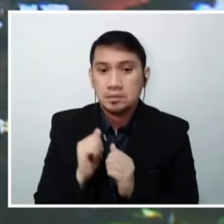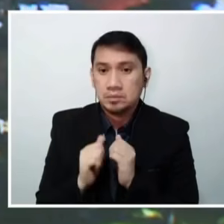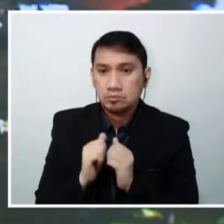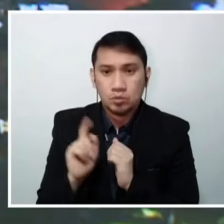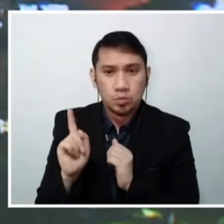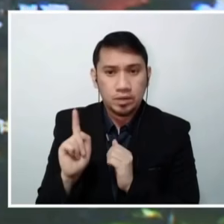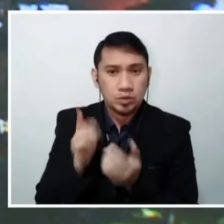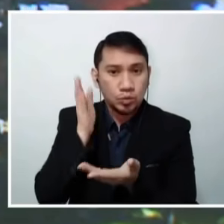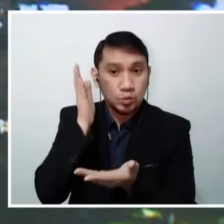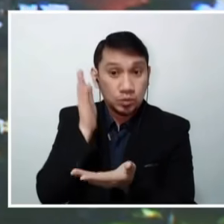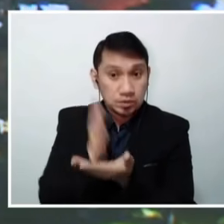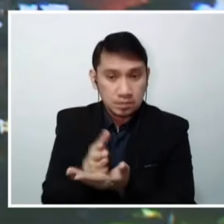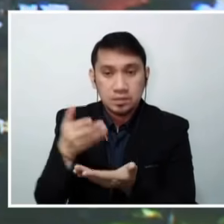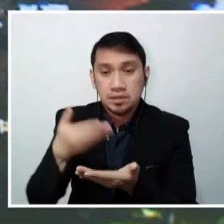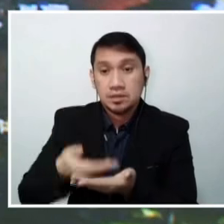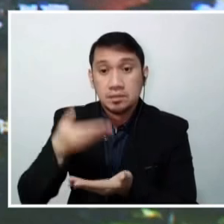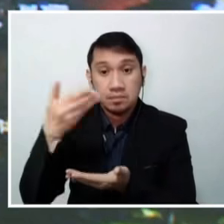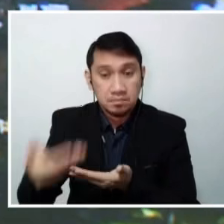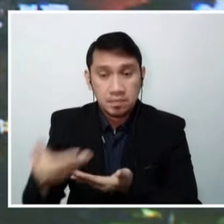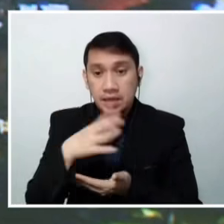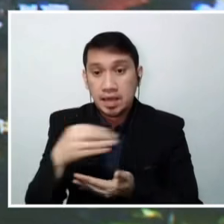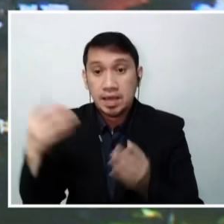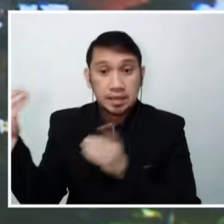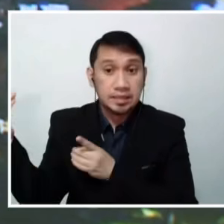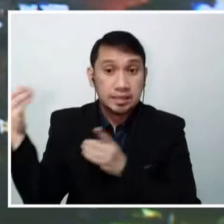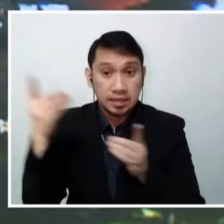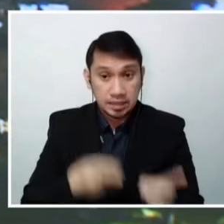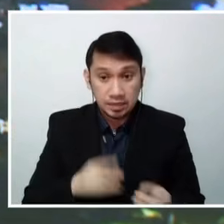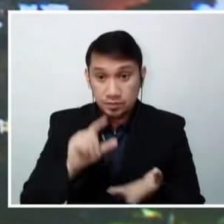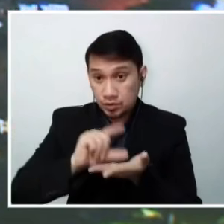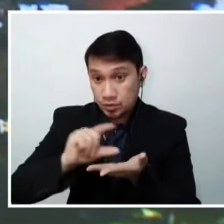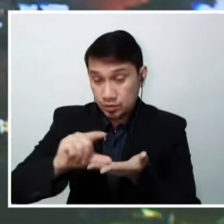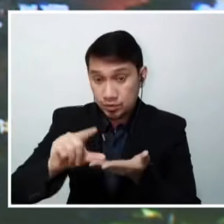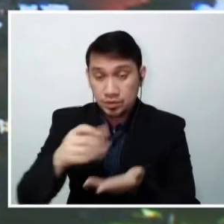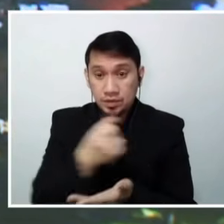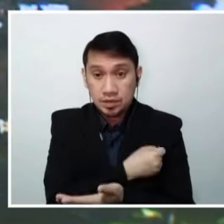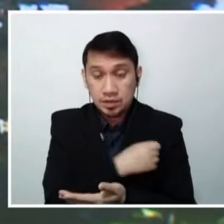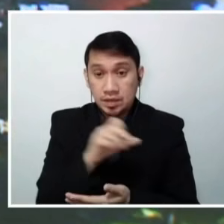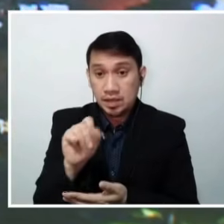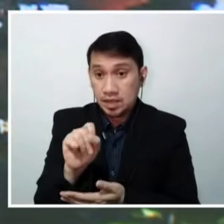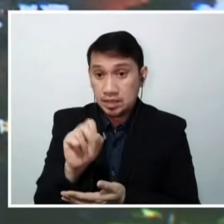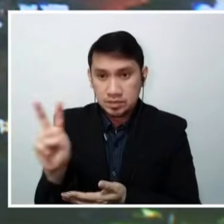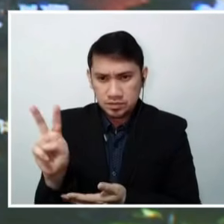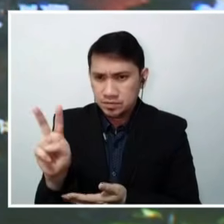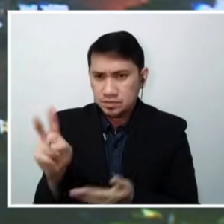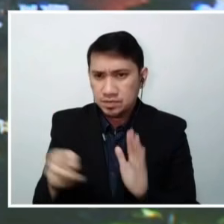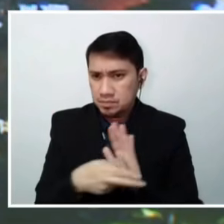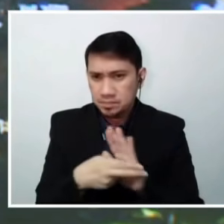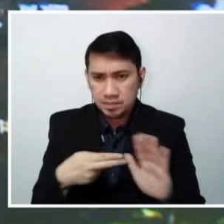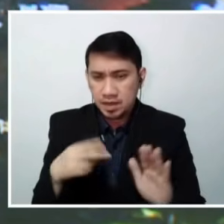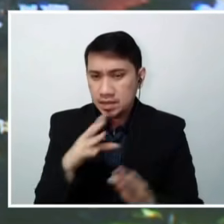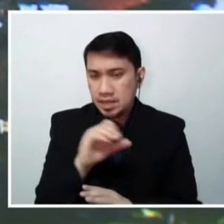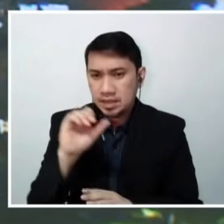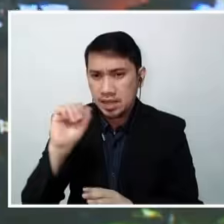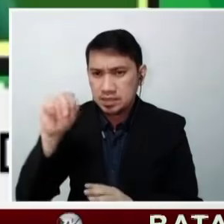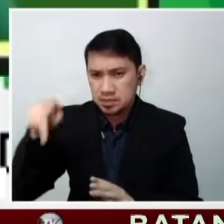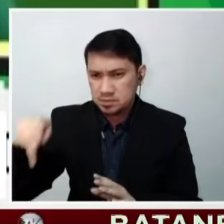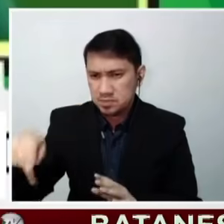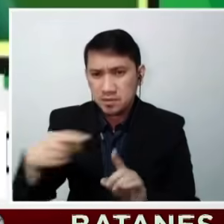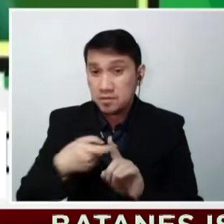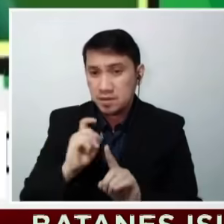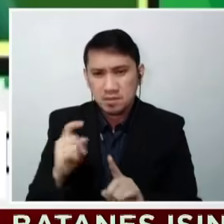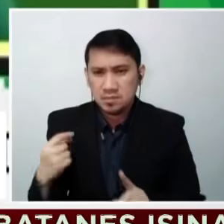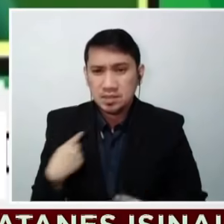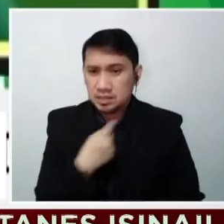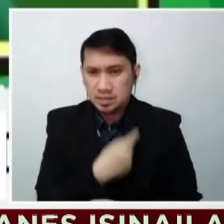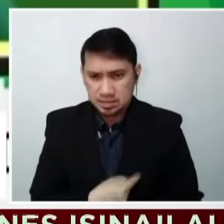ang pagbili at pag-deliver ng mga bakuna na Sinovac at Sinopharm ng China. Ay kay Davao City Mayor Sara